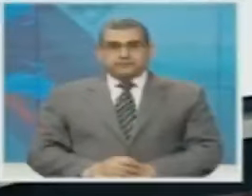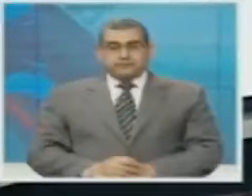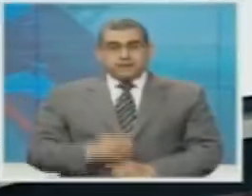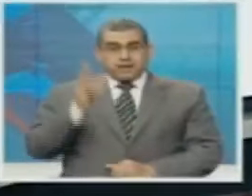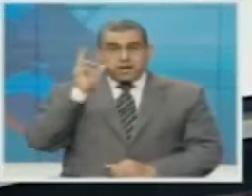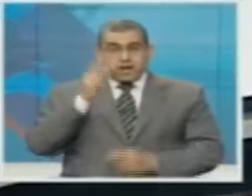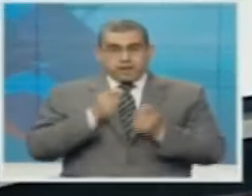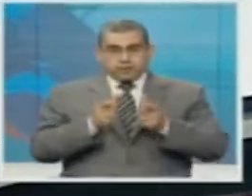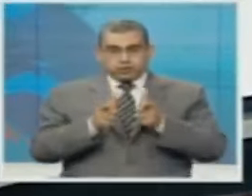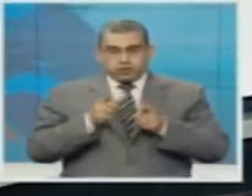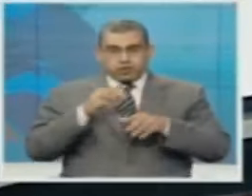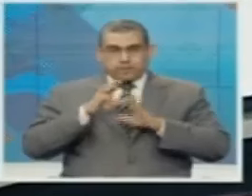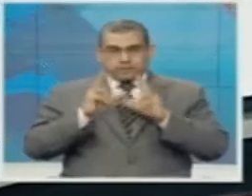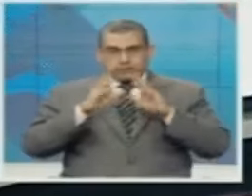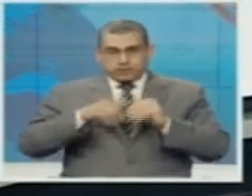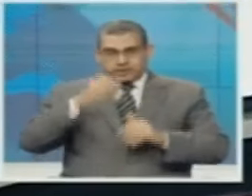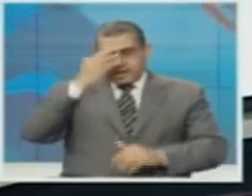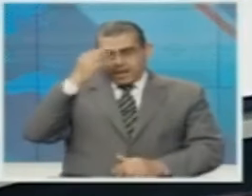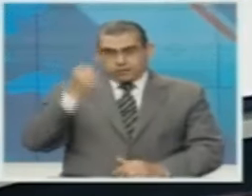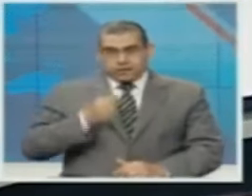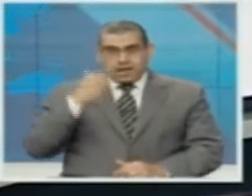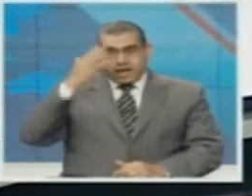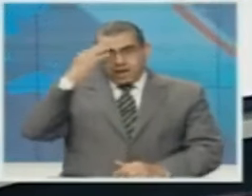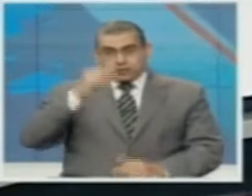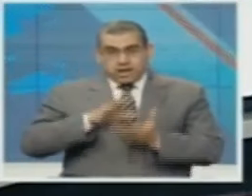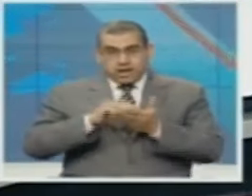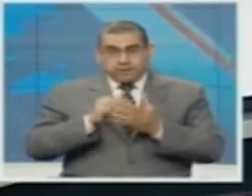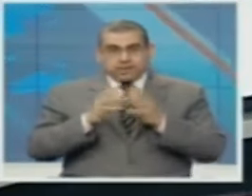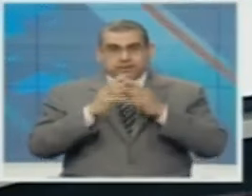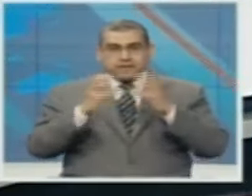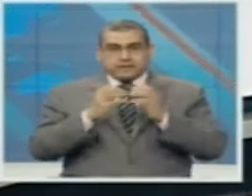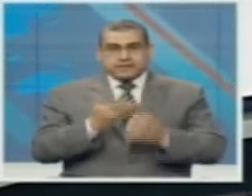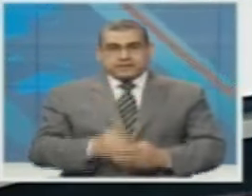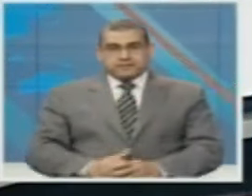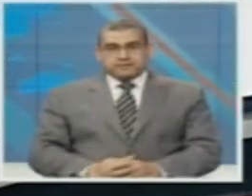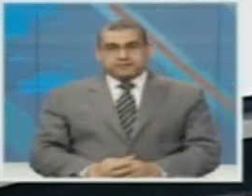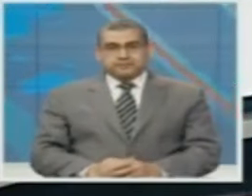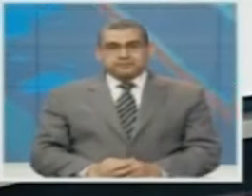نشرة الظهيرة من التلفزيون المصري، أهلا بكم. أهلا بحضرتكم وإلى تفاصيل النشرة.